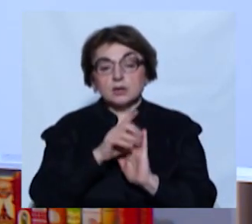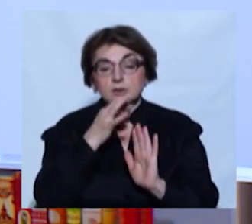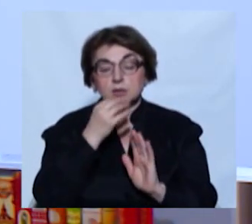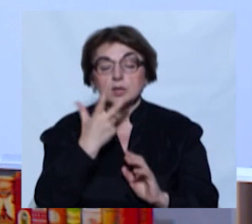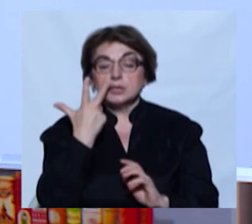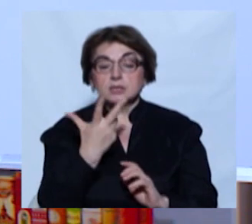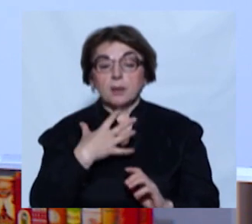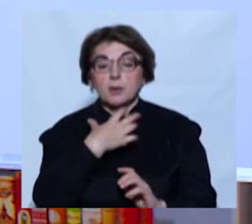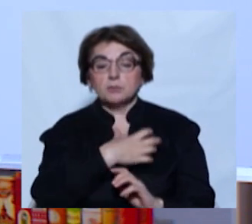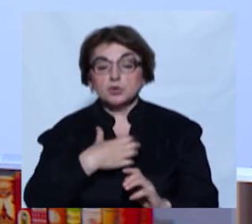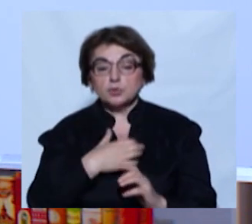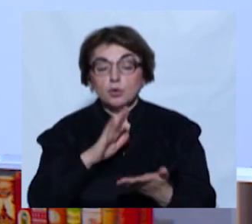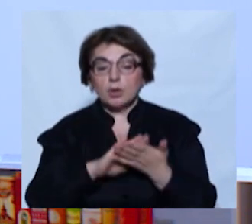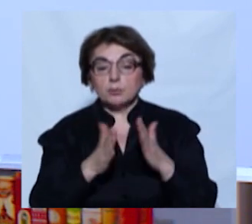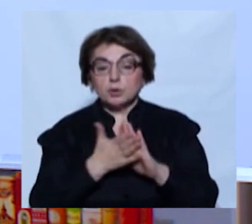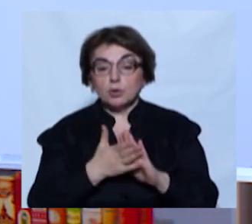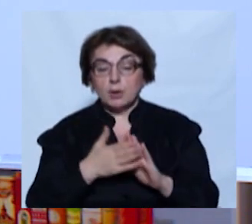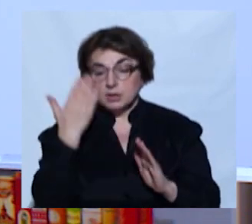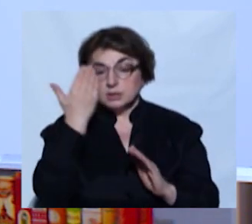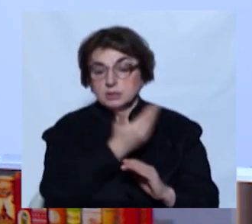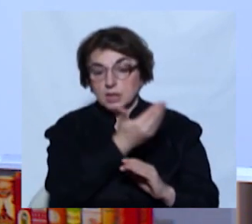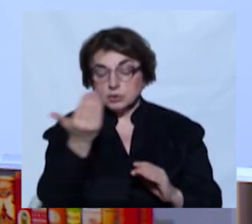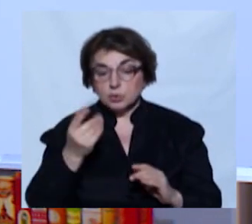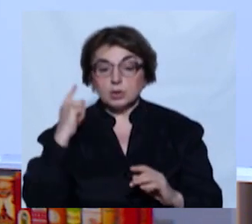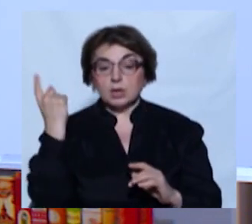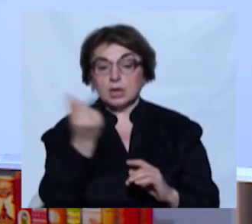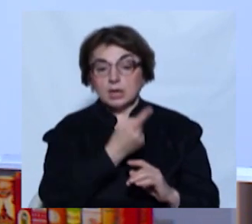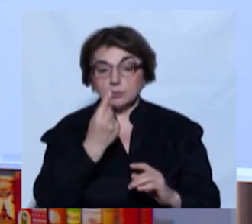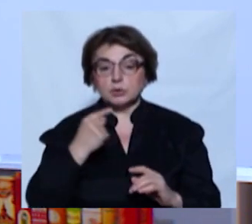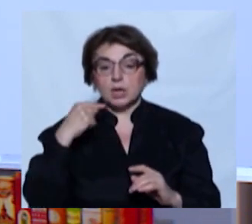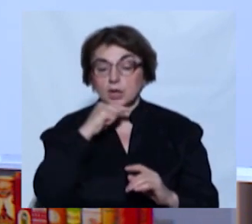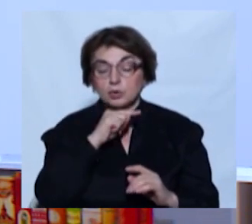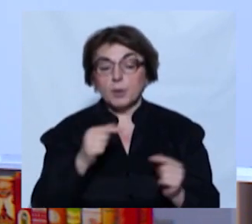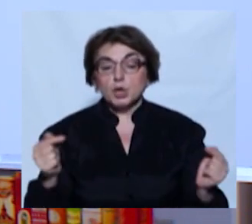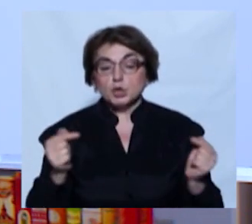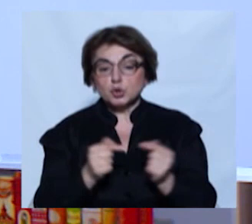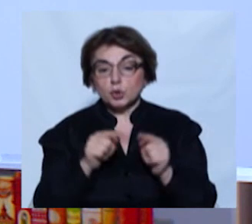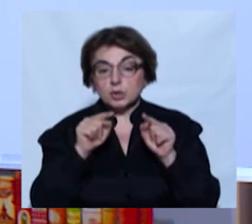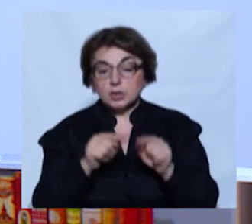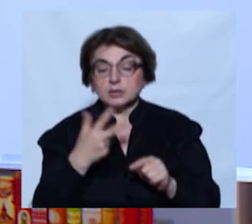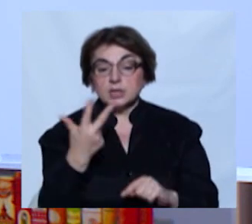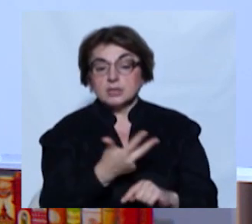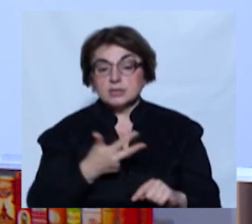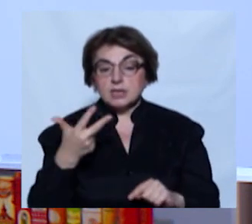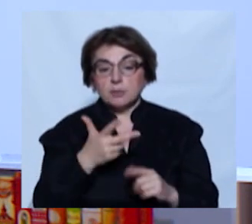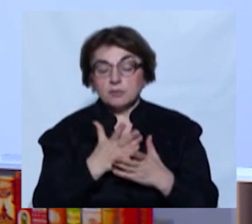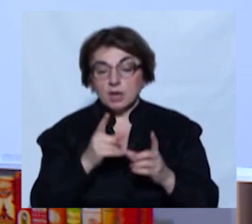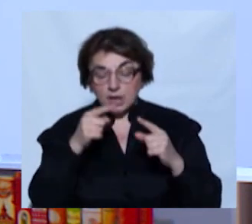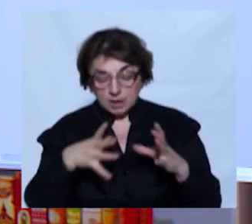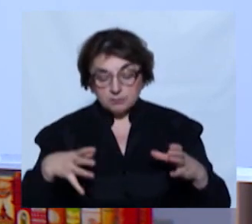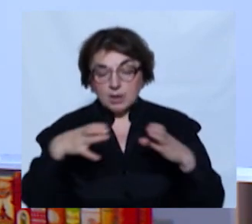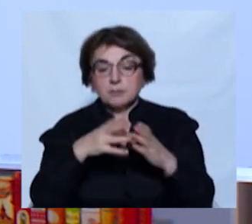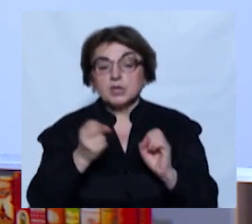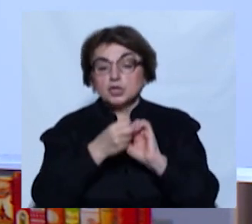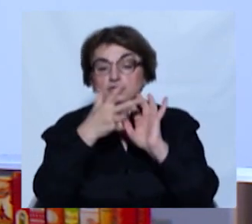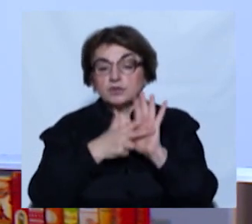სამი მნიშვნელოვანი ასპექტი: საზოგადოება, გარემო და ეკონომიკა, სწორედ აი ეს სამი ასპექტი გაშლილია აი ამ ძირითად